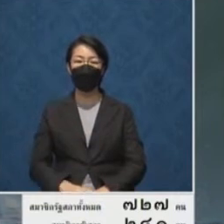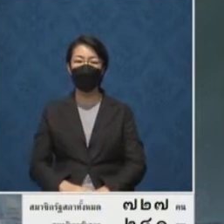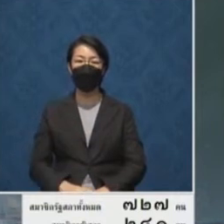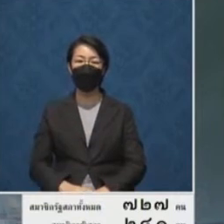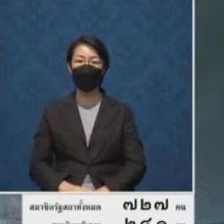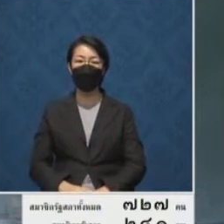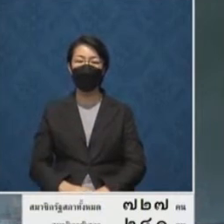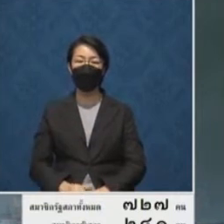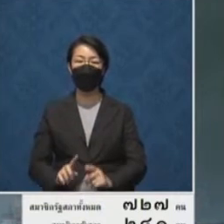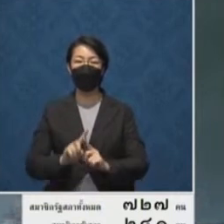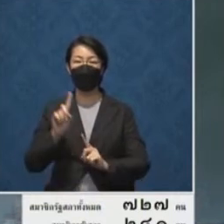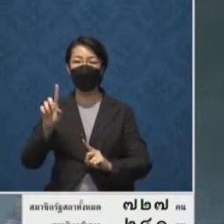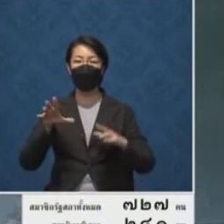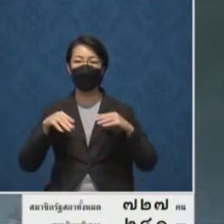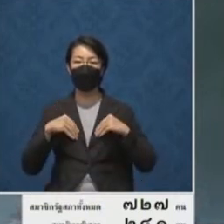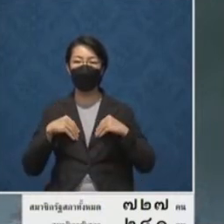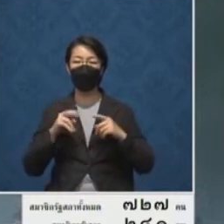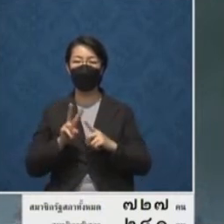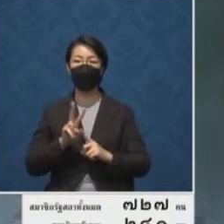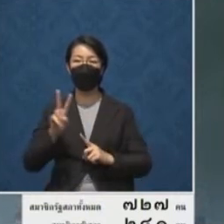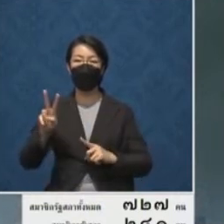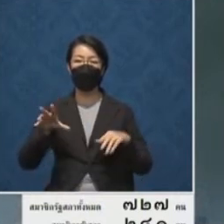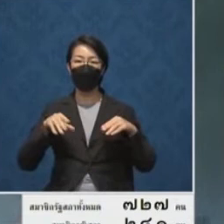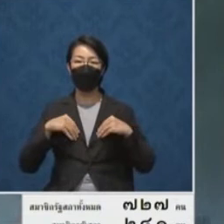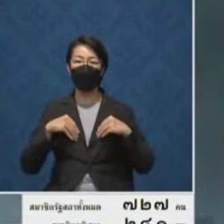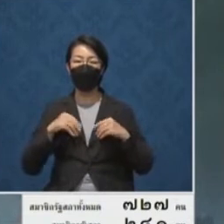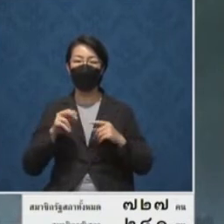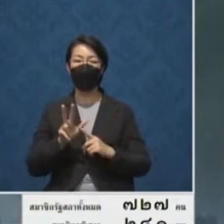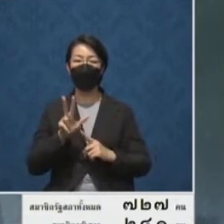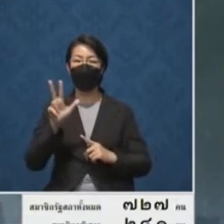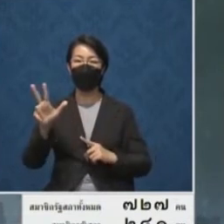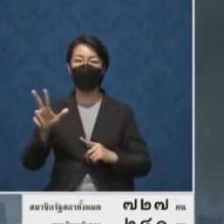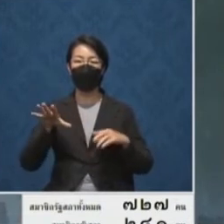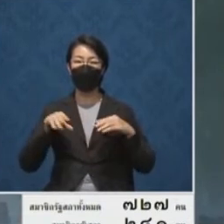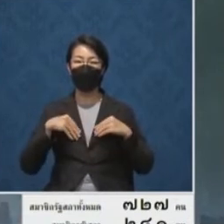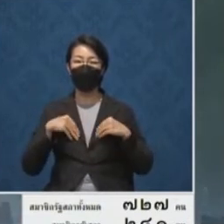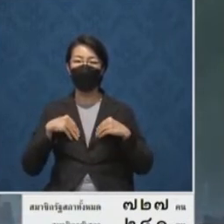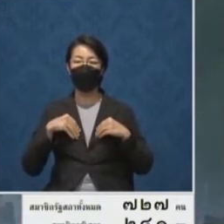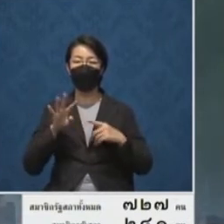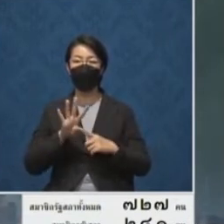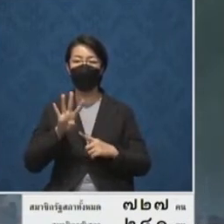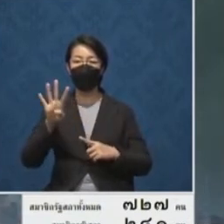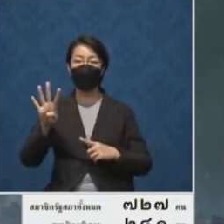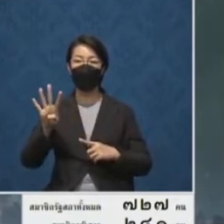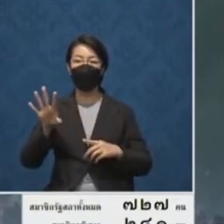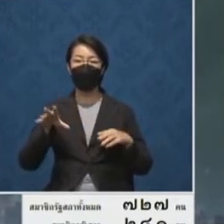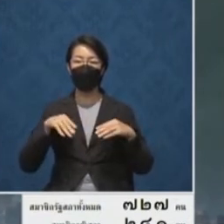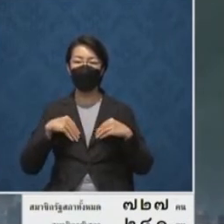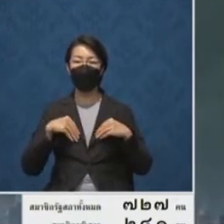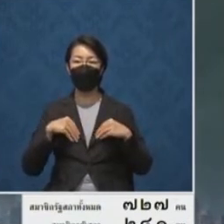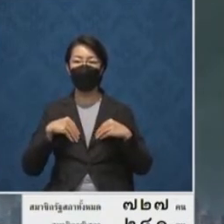580นายสฤทธิ์บุตรเนียน 1รับหลักการ2รับหลักการ3รับหลัก